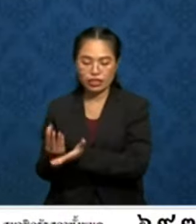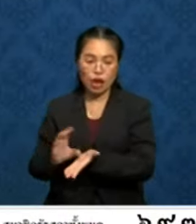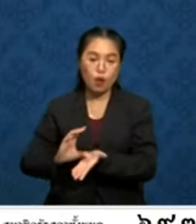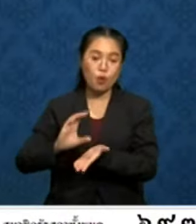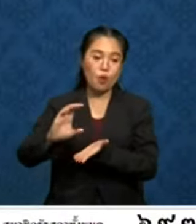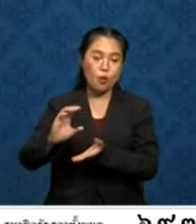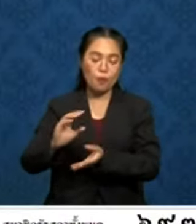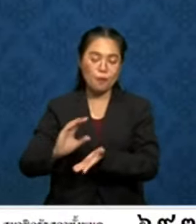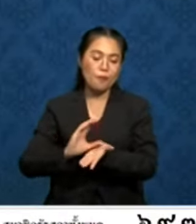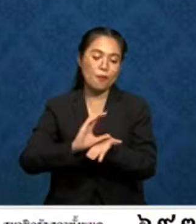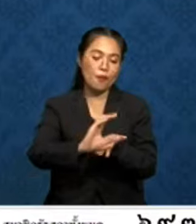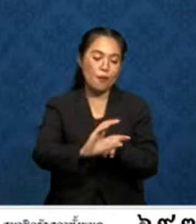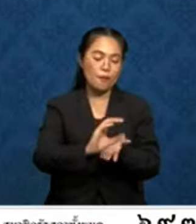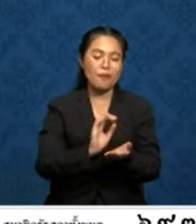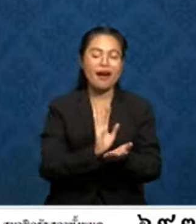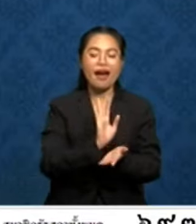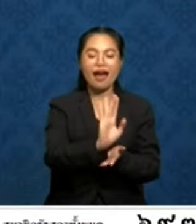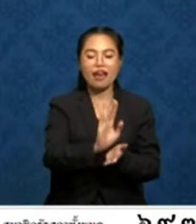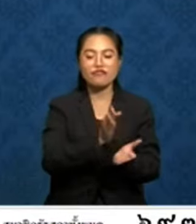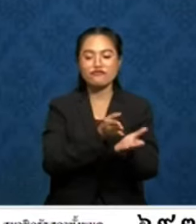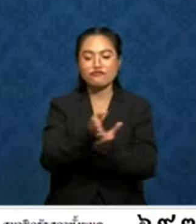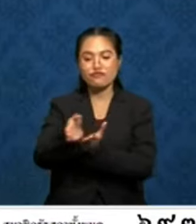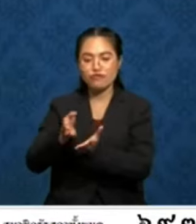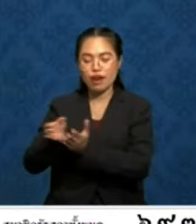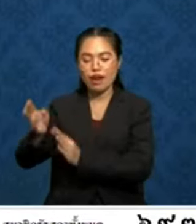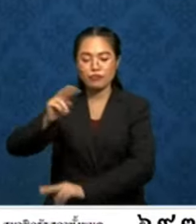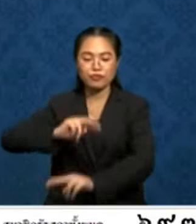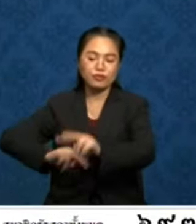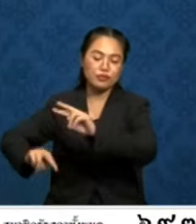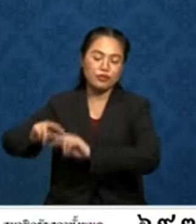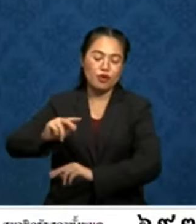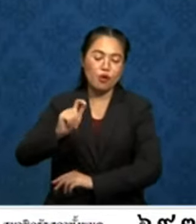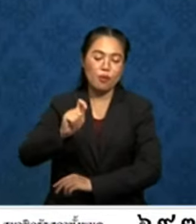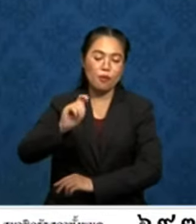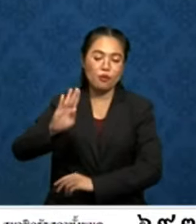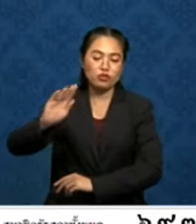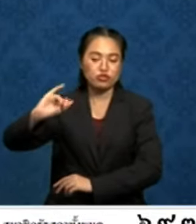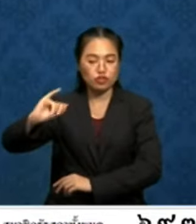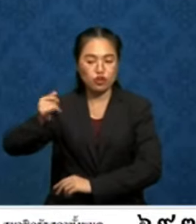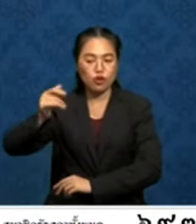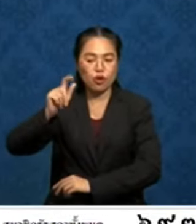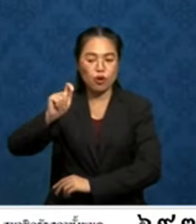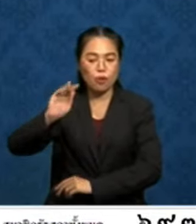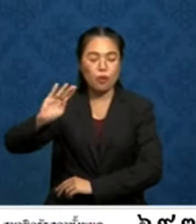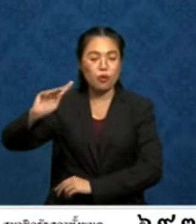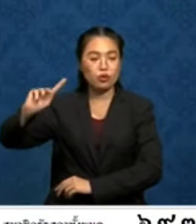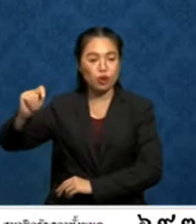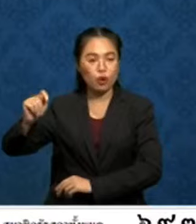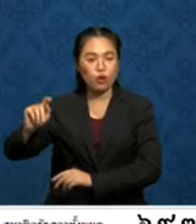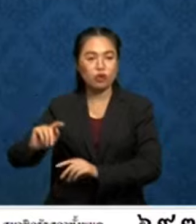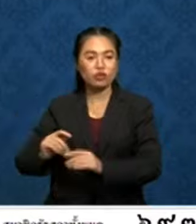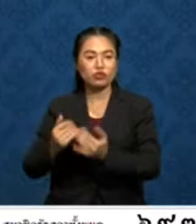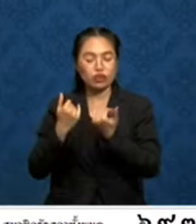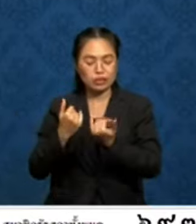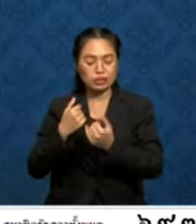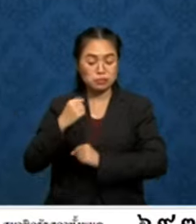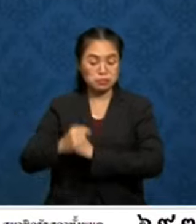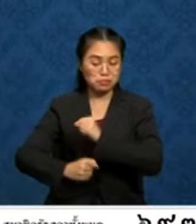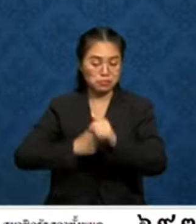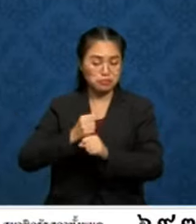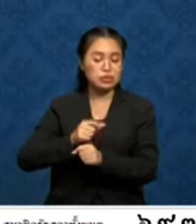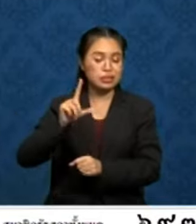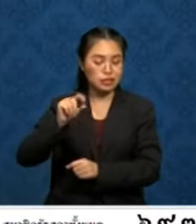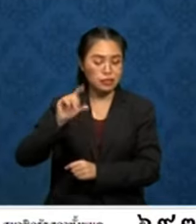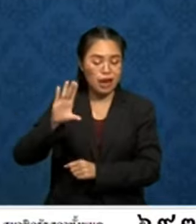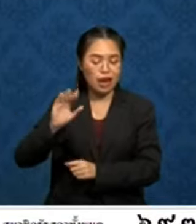น้อยกว่าร้อยละ35%แต่จากวันนั้นมาถึงวันนี้ท่านประธานครับได้แค่ร้อยละ 25ปีที่ผ่านมาได้